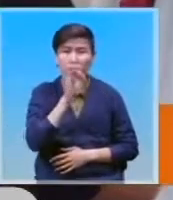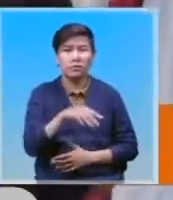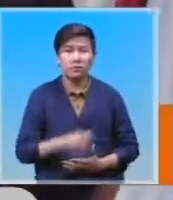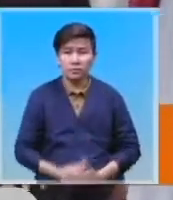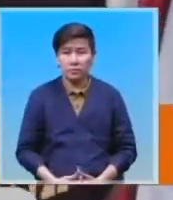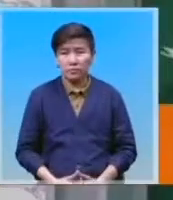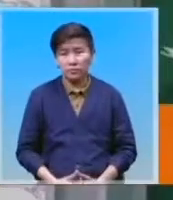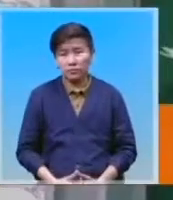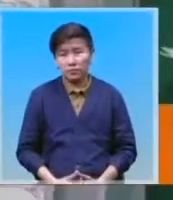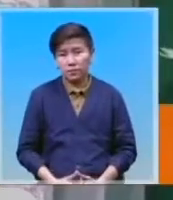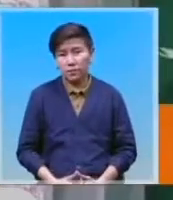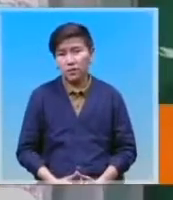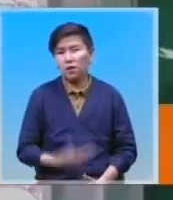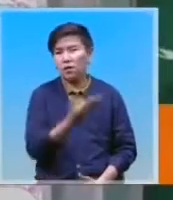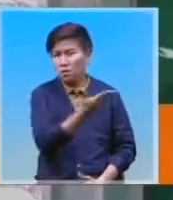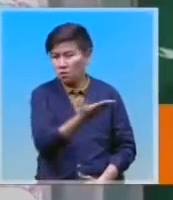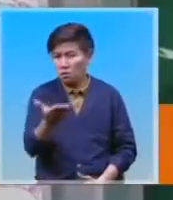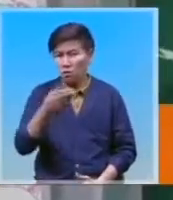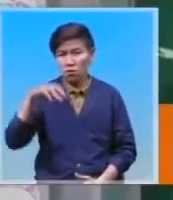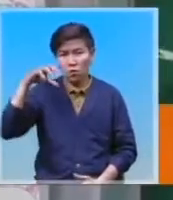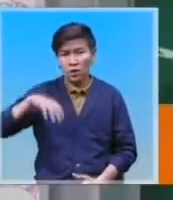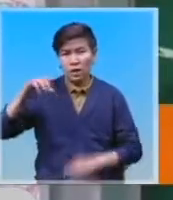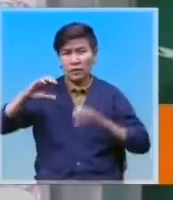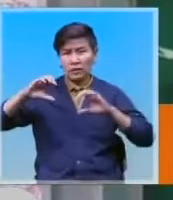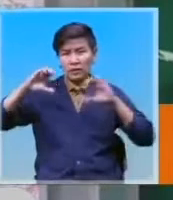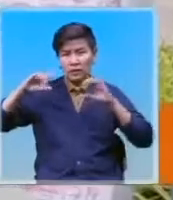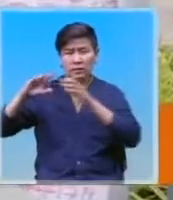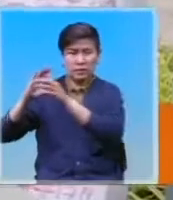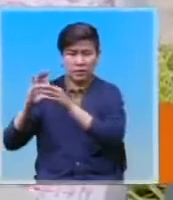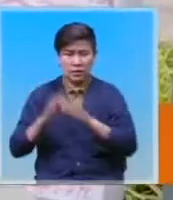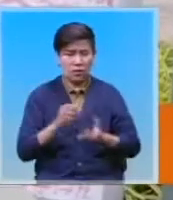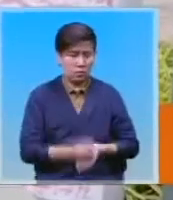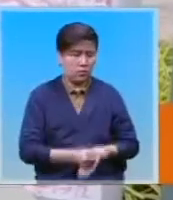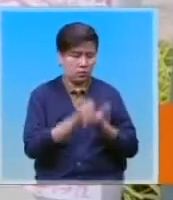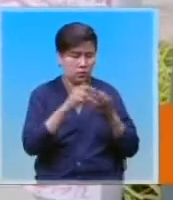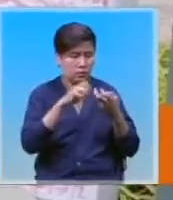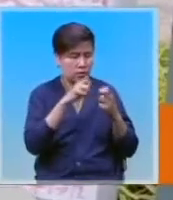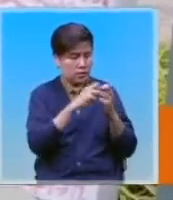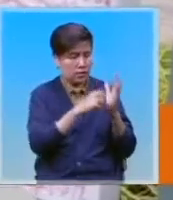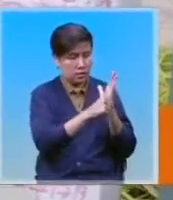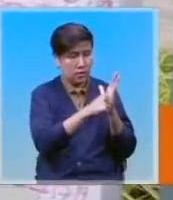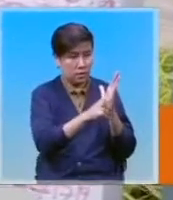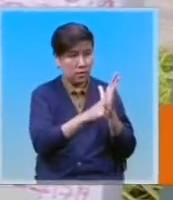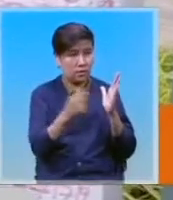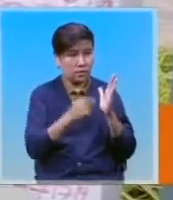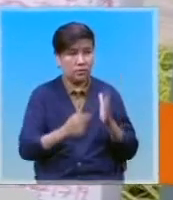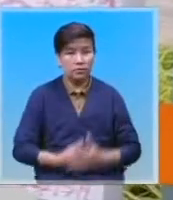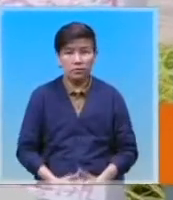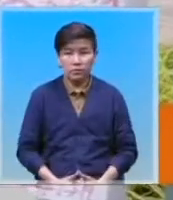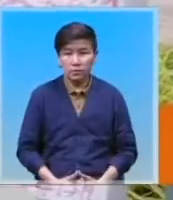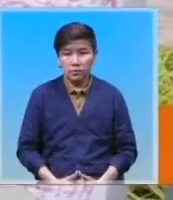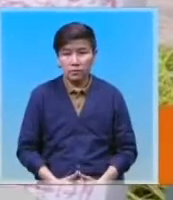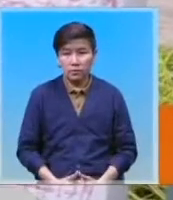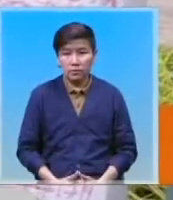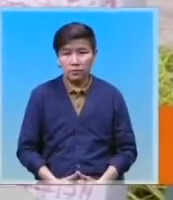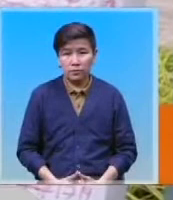ทยจึงเรียกร้องให้หน่วยงานที่เกี่ยวข้องเข้ามาช่วยแก้ไขหน่อยครับโอ้ต่างกันจริงๆนะ ใช่ค่ะคืออันนี้ไม่ต้องคิดเลยอ่